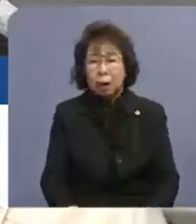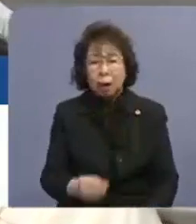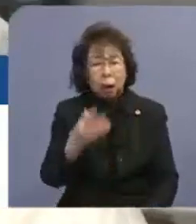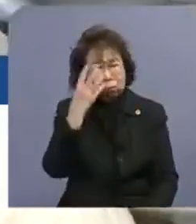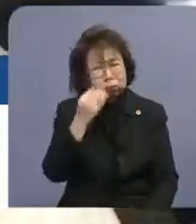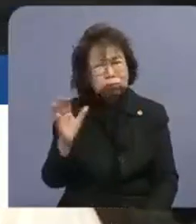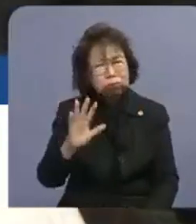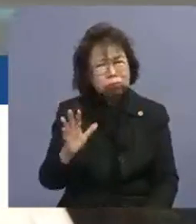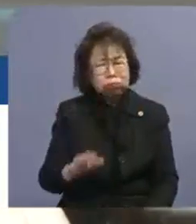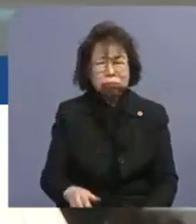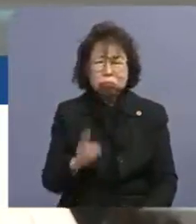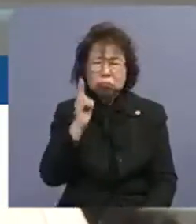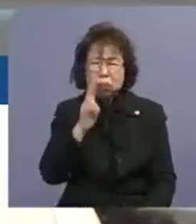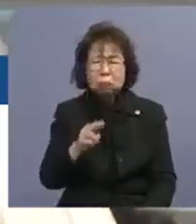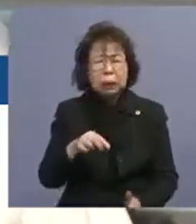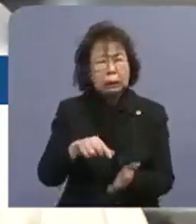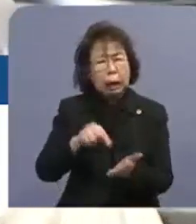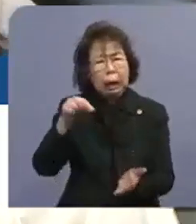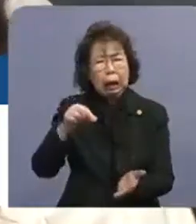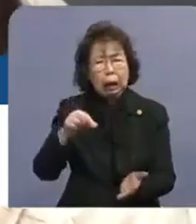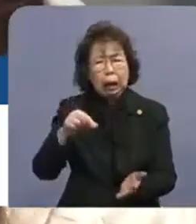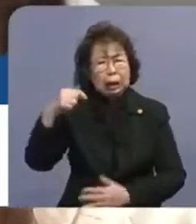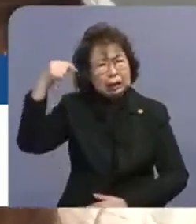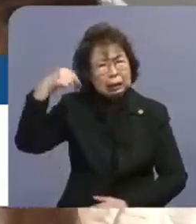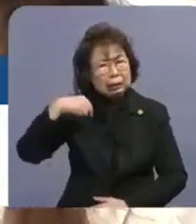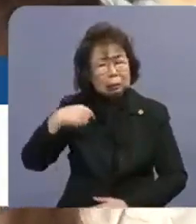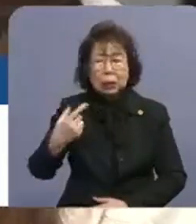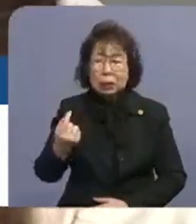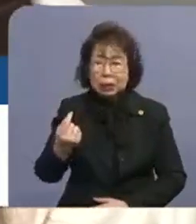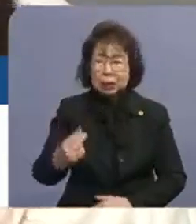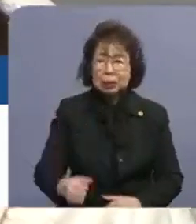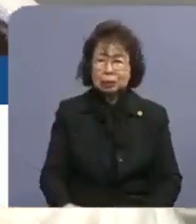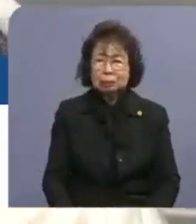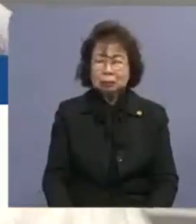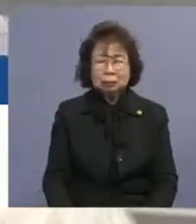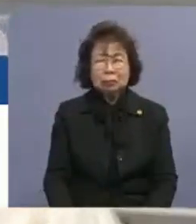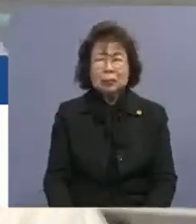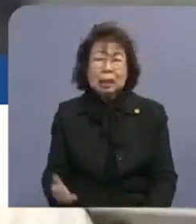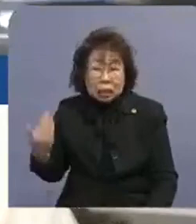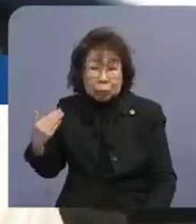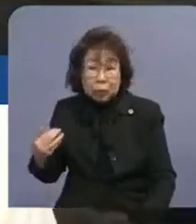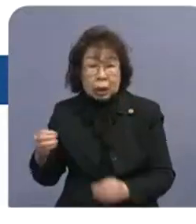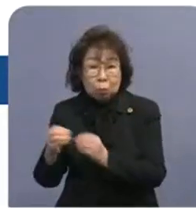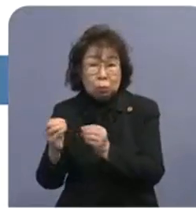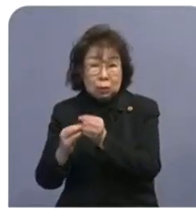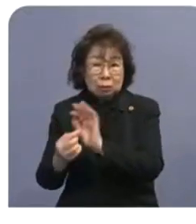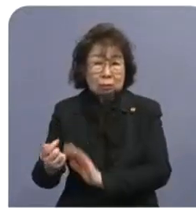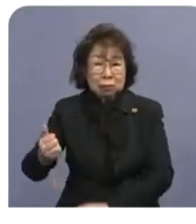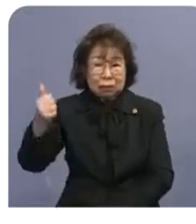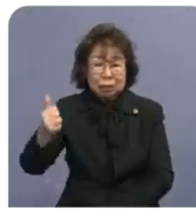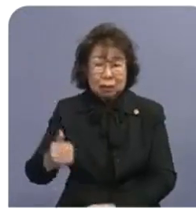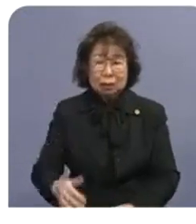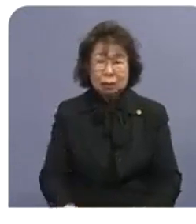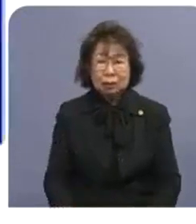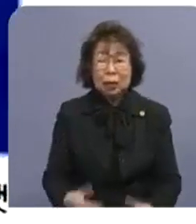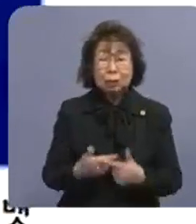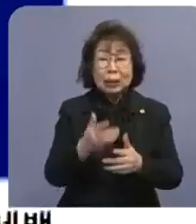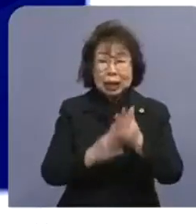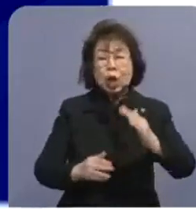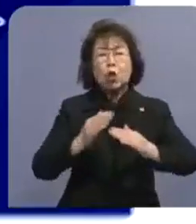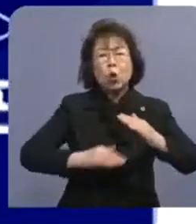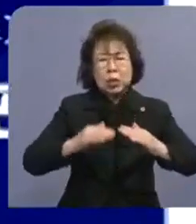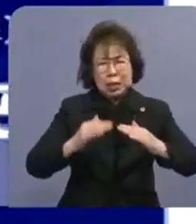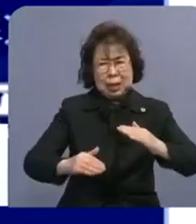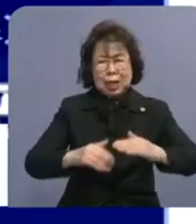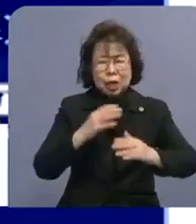그렇게는 안 보이고 좀 너무 단순하다는 느낌이 들어가지고 다이나믹 부산이 더 좋지 않나 부산시 공식